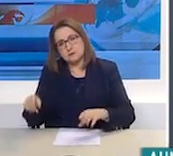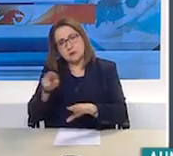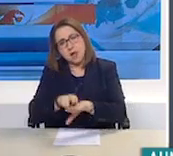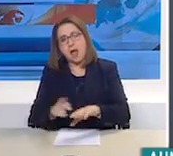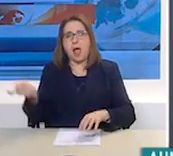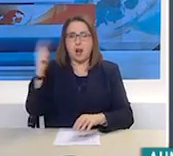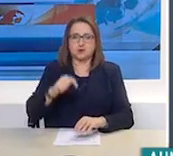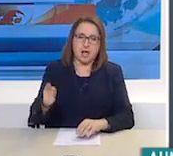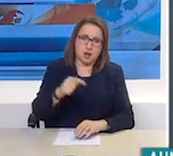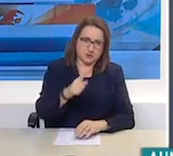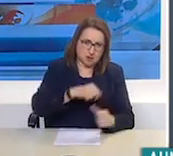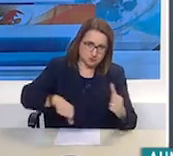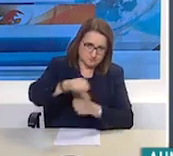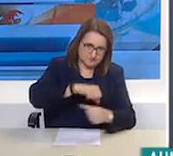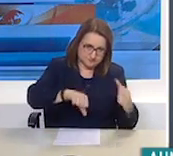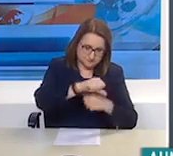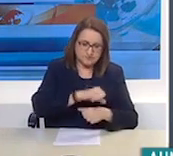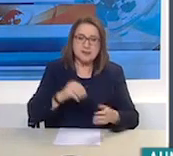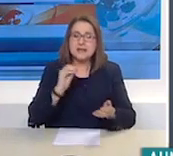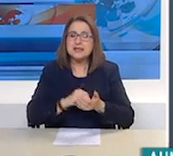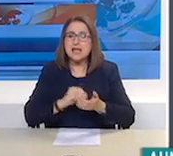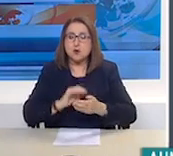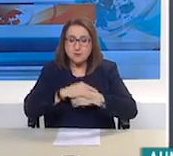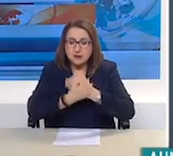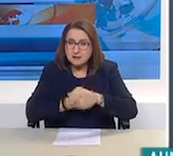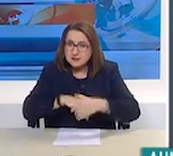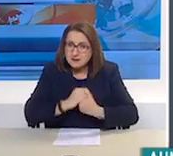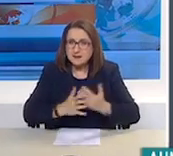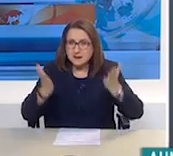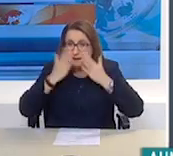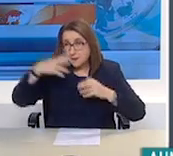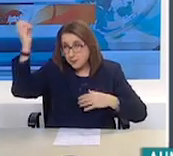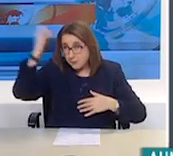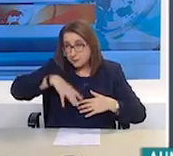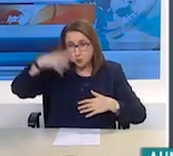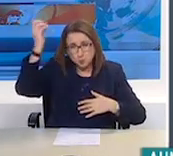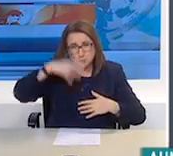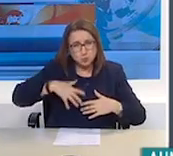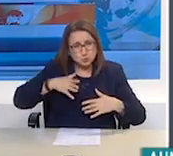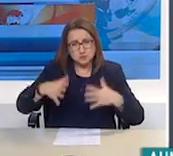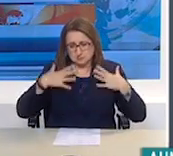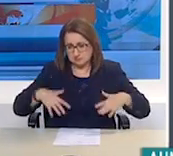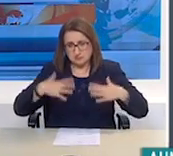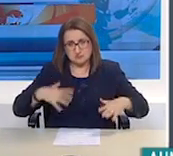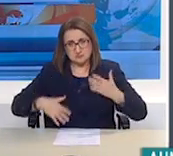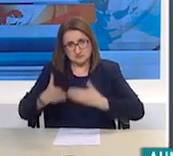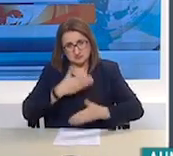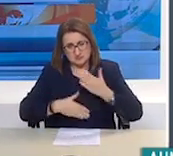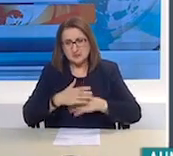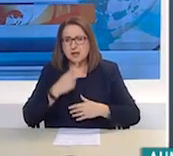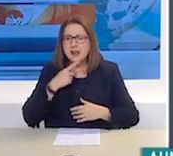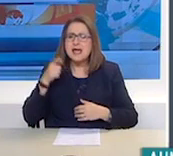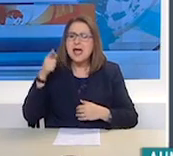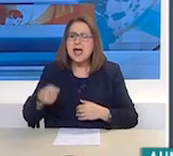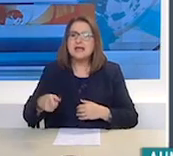θέμα των αποδυτηρίων και των λουτήρων, ότι εκεί, ενώ μέχρι τώρα προβλέπεται να γίνεται ένα απλό